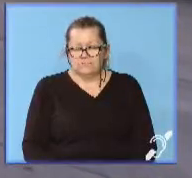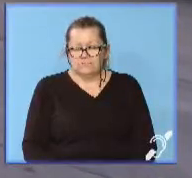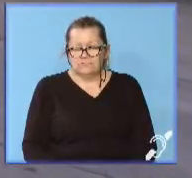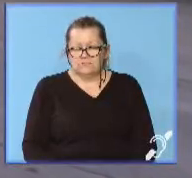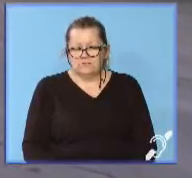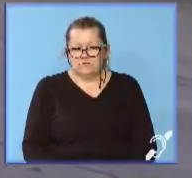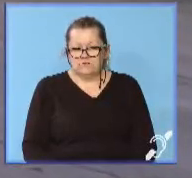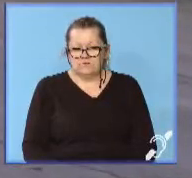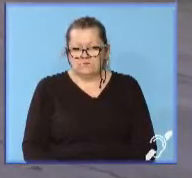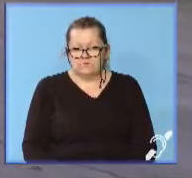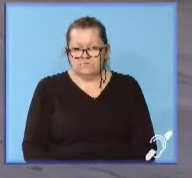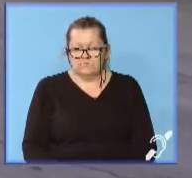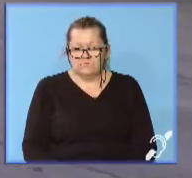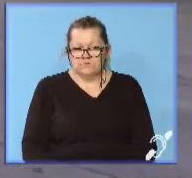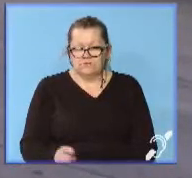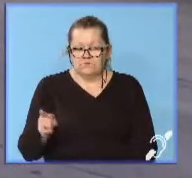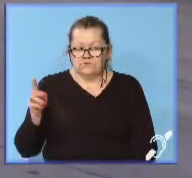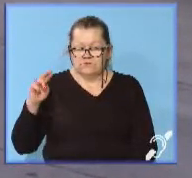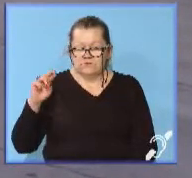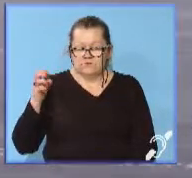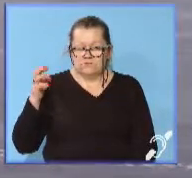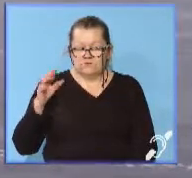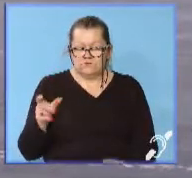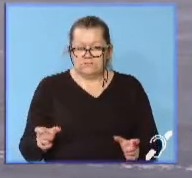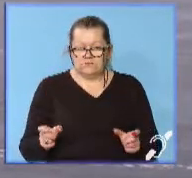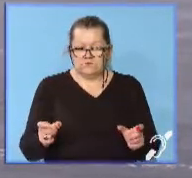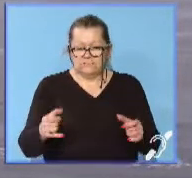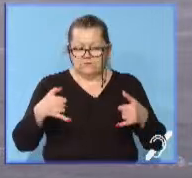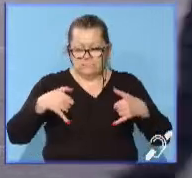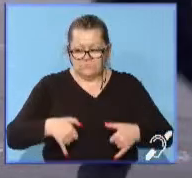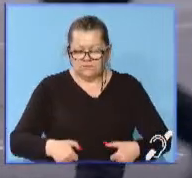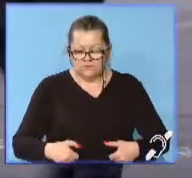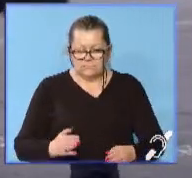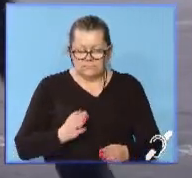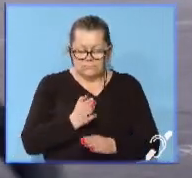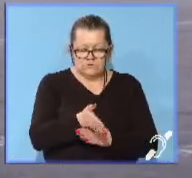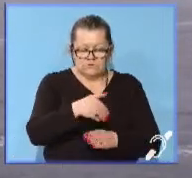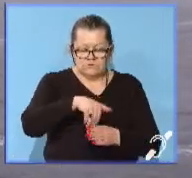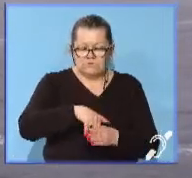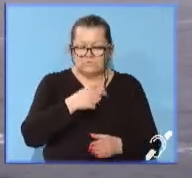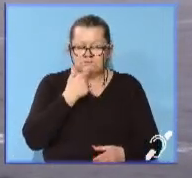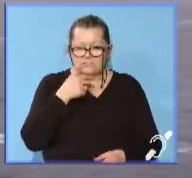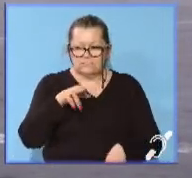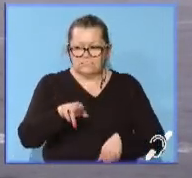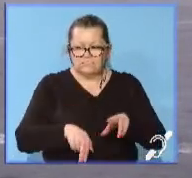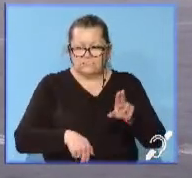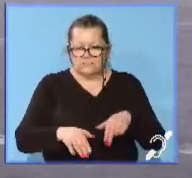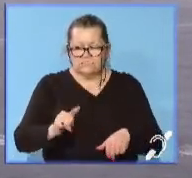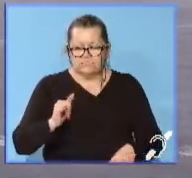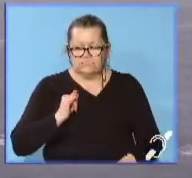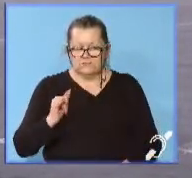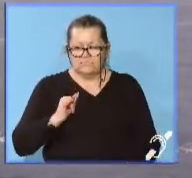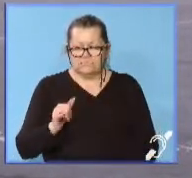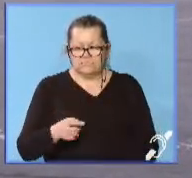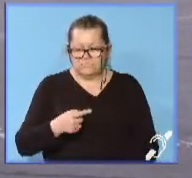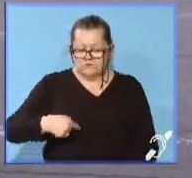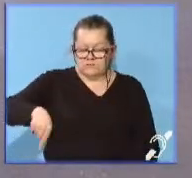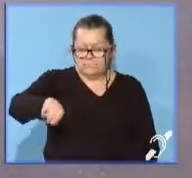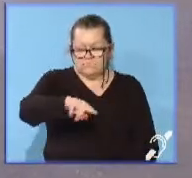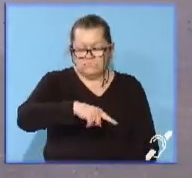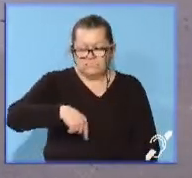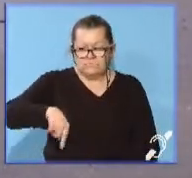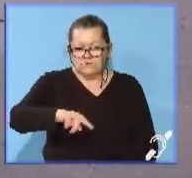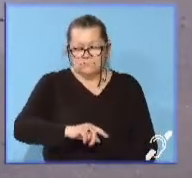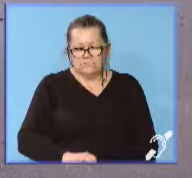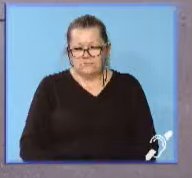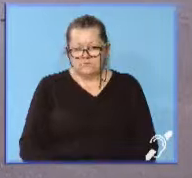nemulțumirile transport purtatorii și fermierii au blocat din nou astăzi intrarea în Craiova au circulat cu viteză redusă între sensurile giratorii de